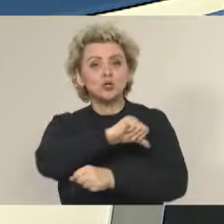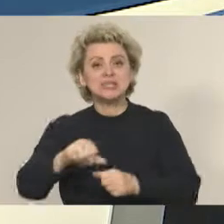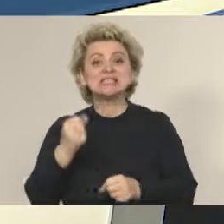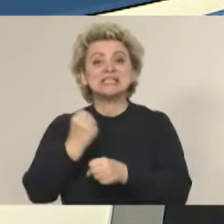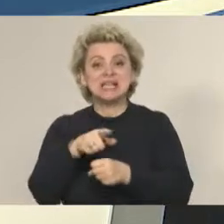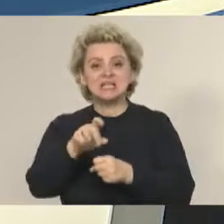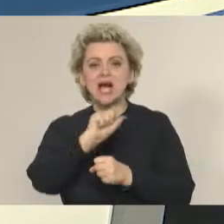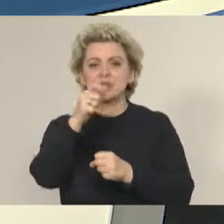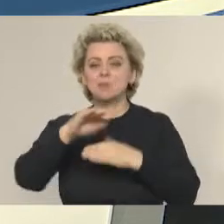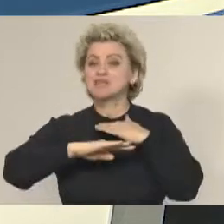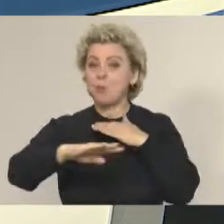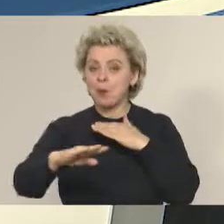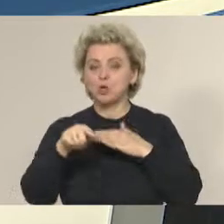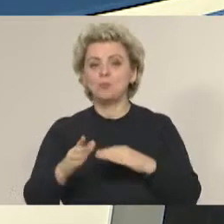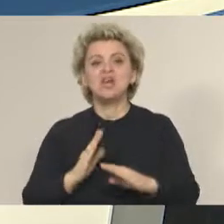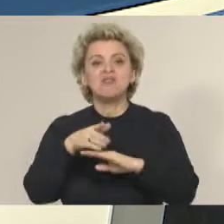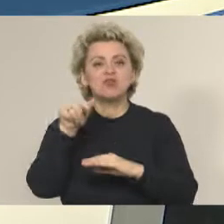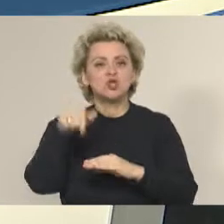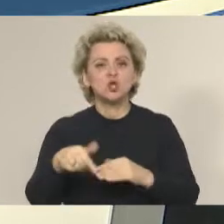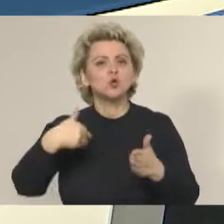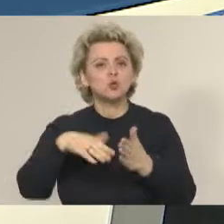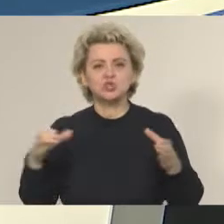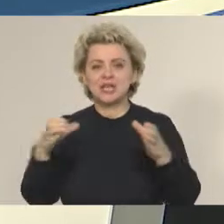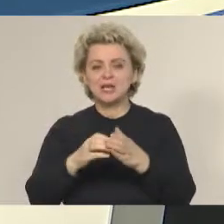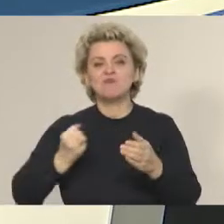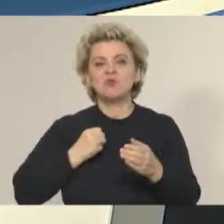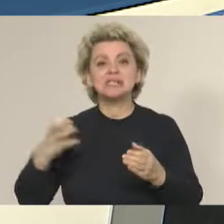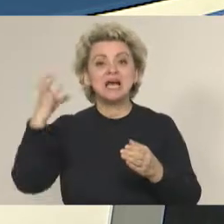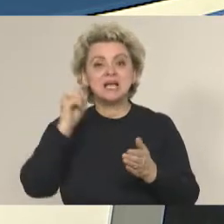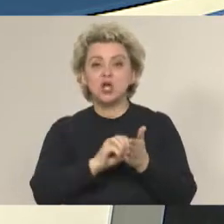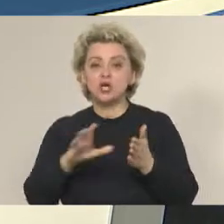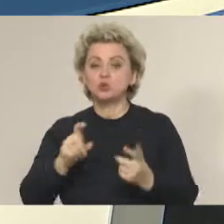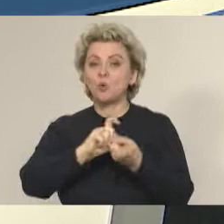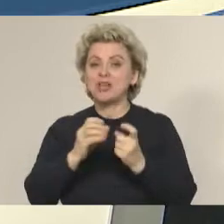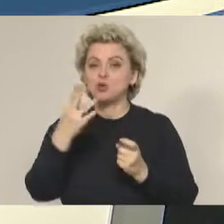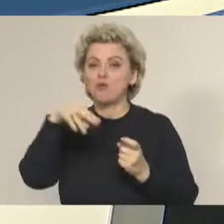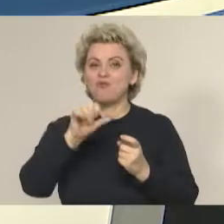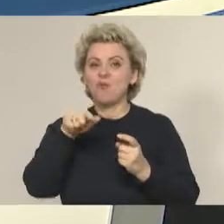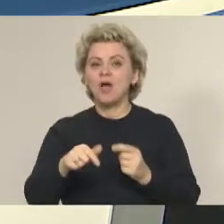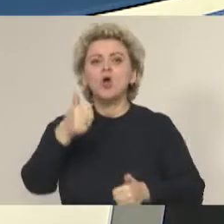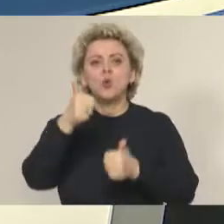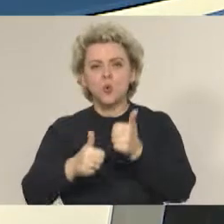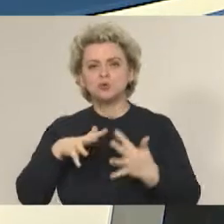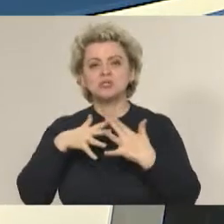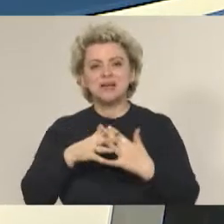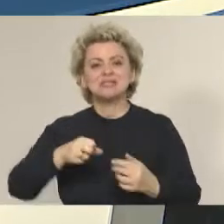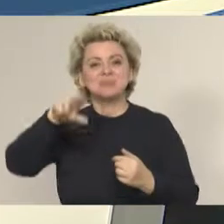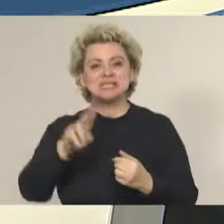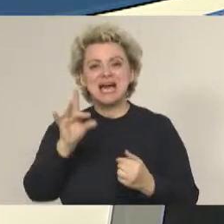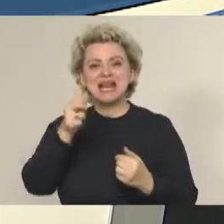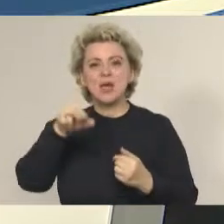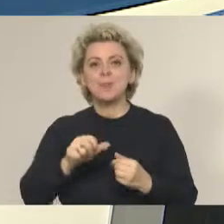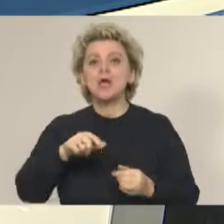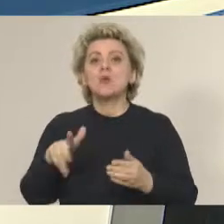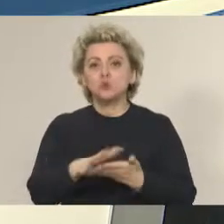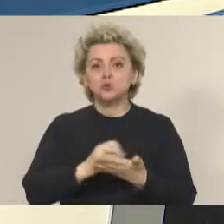Электронный рубеж возведен на Кадамовском полигоне. И вышли на него лучшие экипажи войск радиоэлектронной борьбы ЮВО. В конкурсных боях специалисты